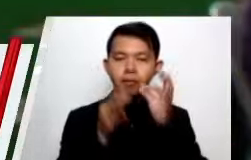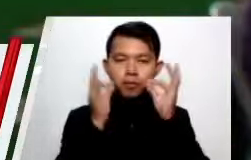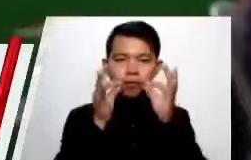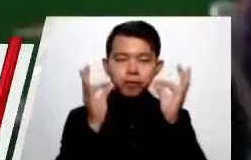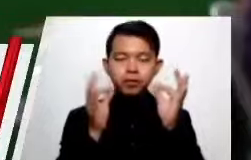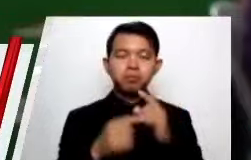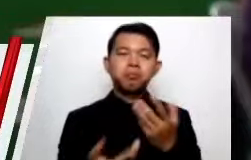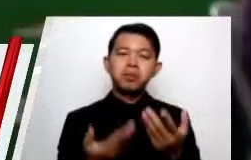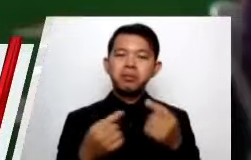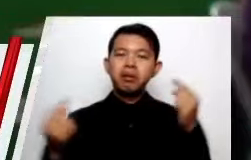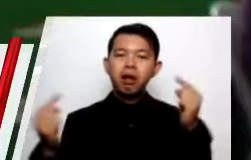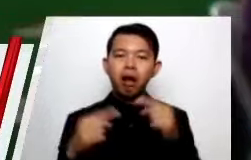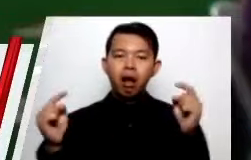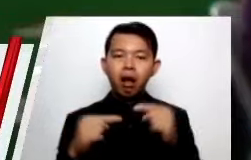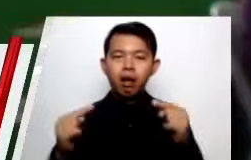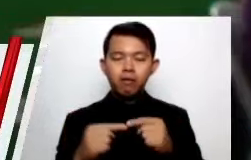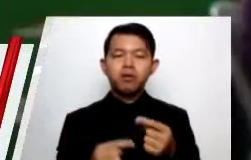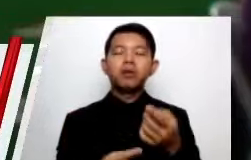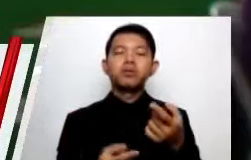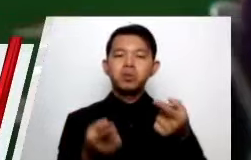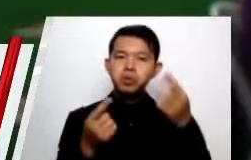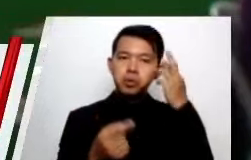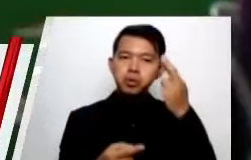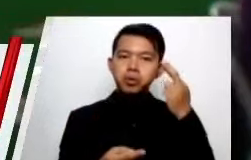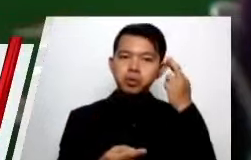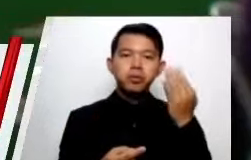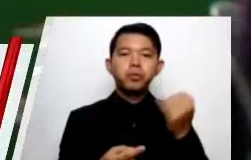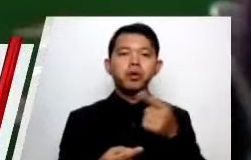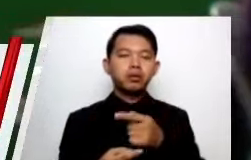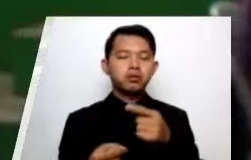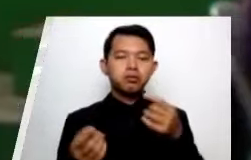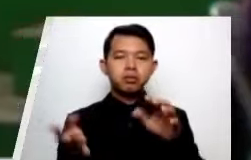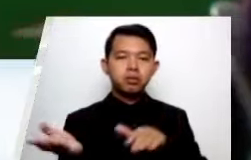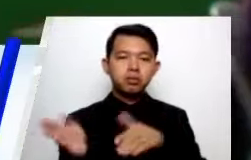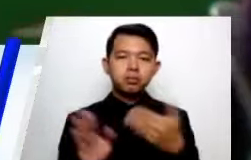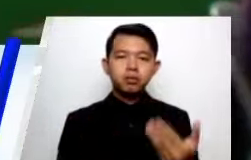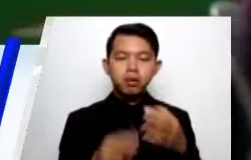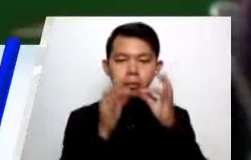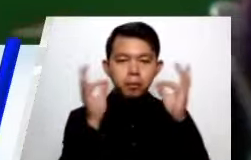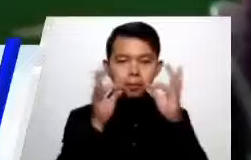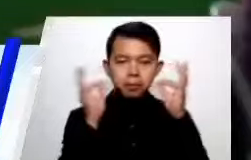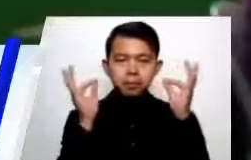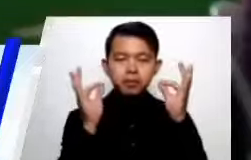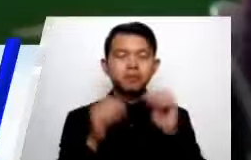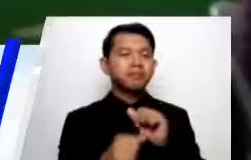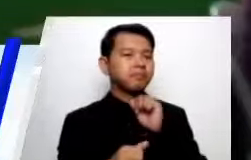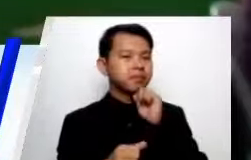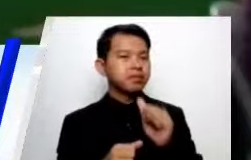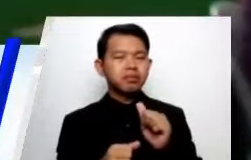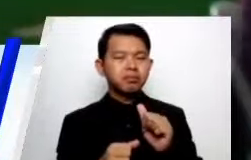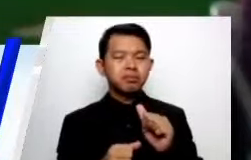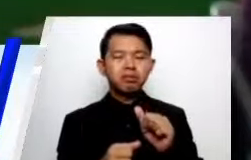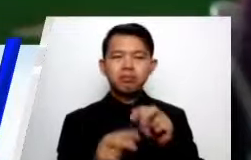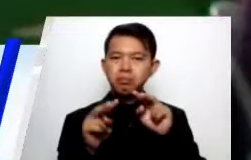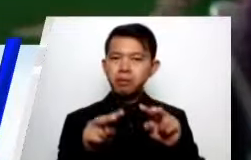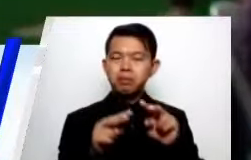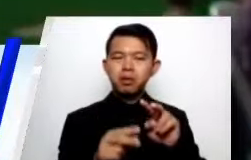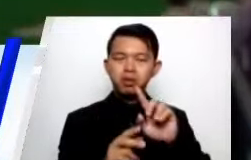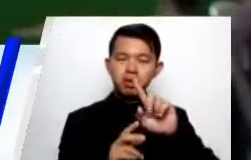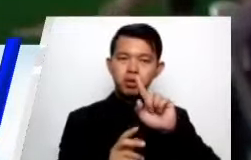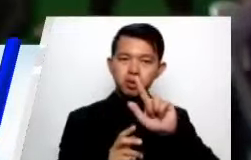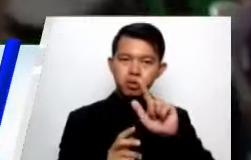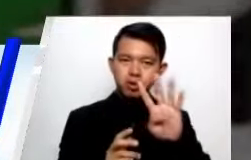naming mababantayan 24 Oras so ag nung napapansin nila p pinapakain